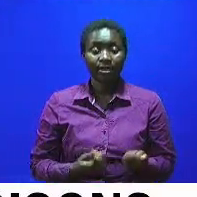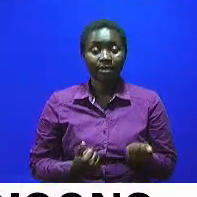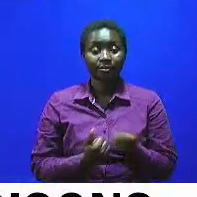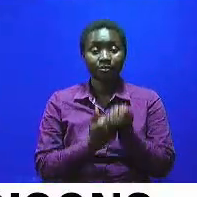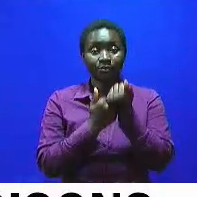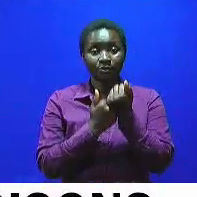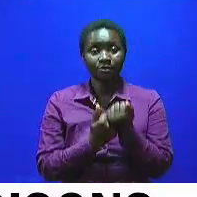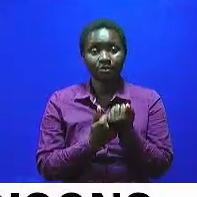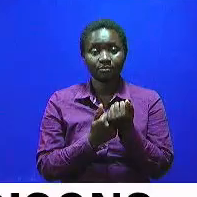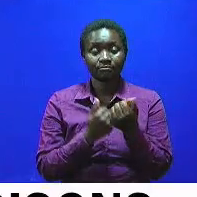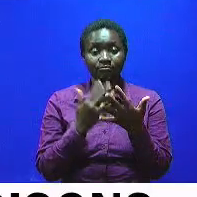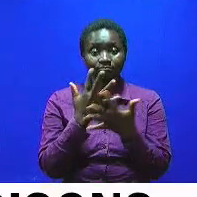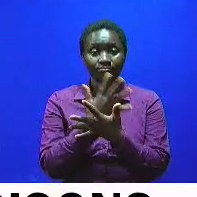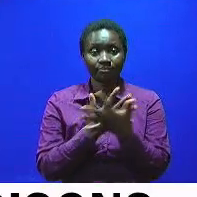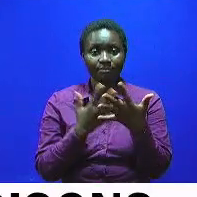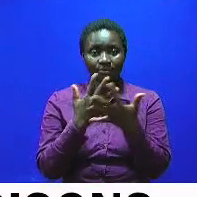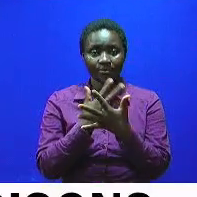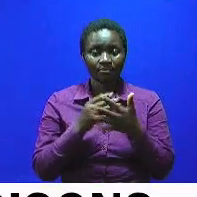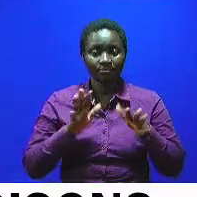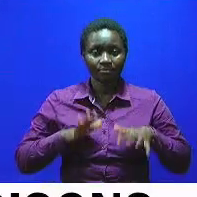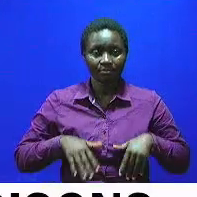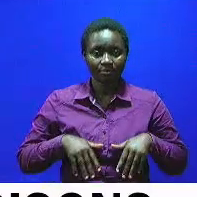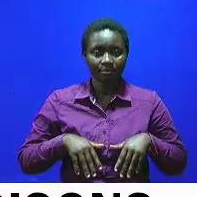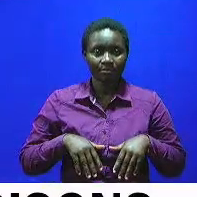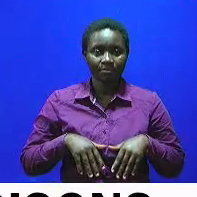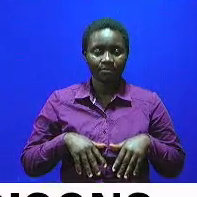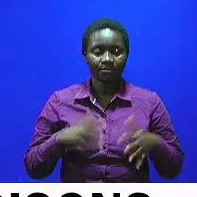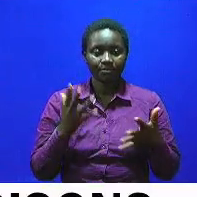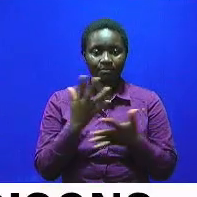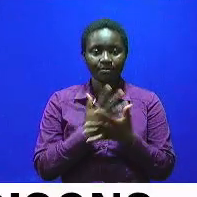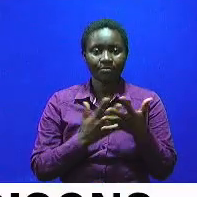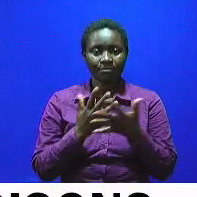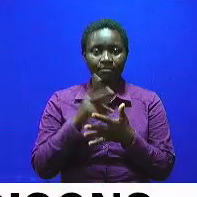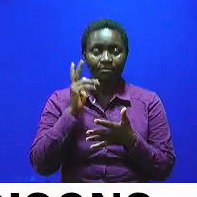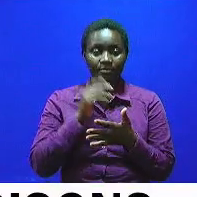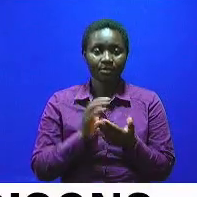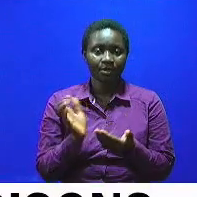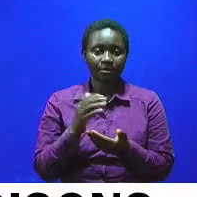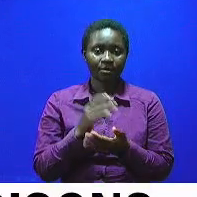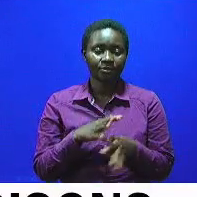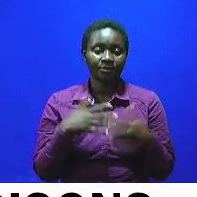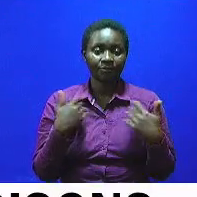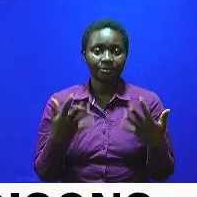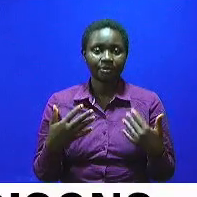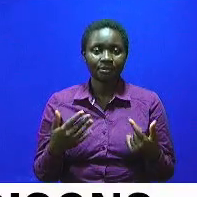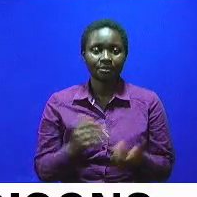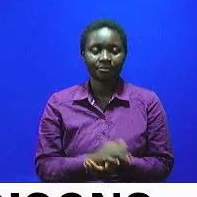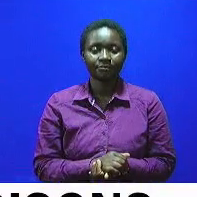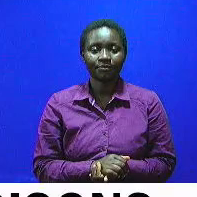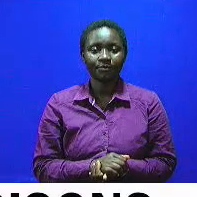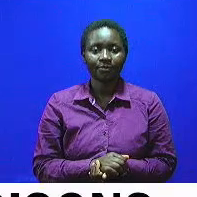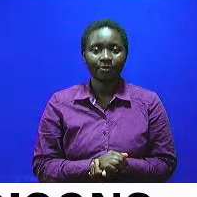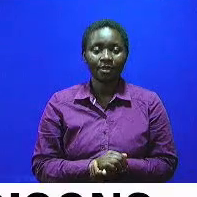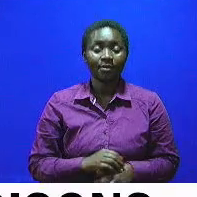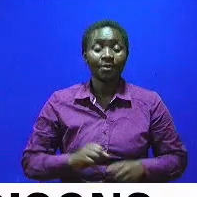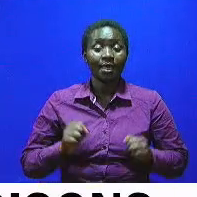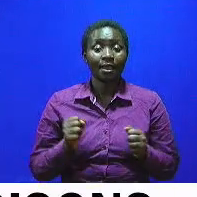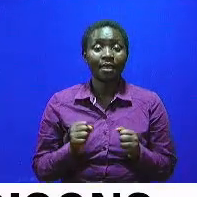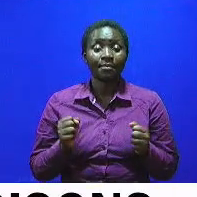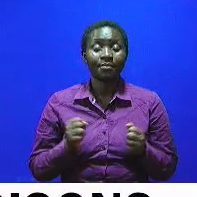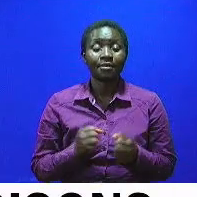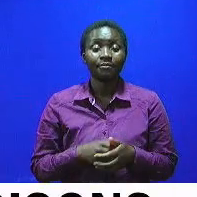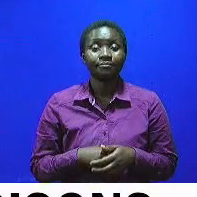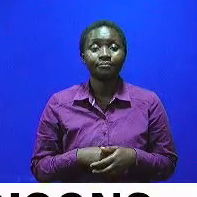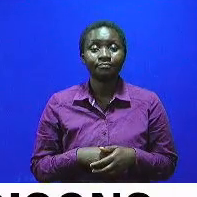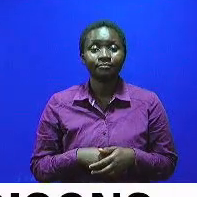the prison ye kuruku women's Kisii women's prison a correctional facility. We are grateful ekiagera our